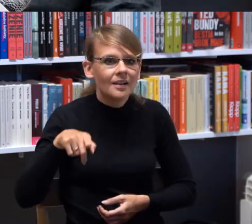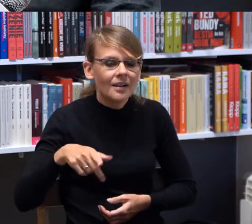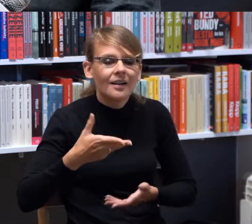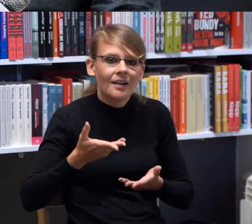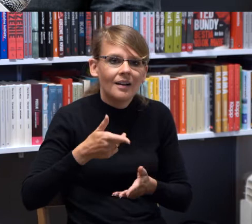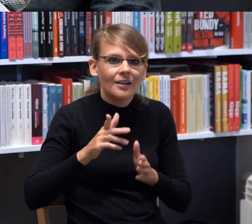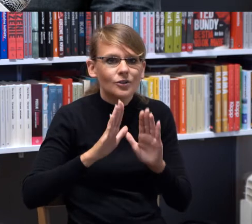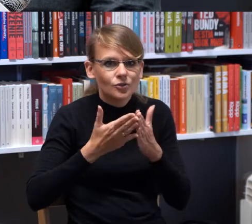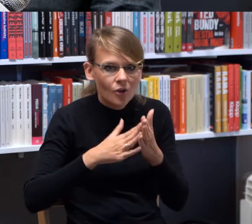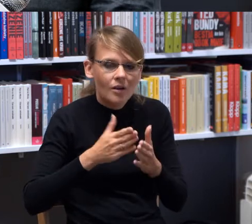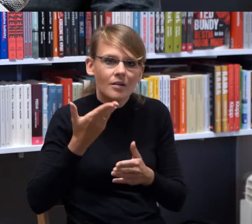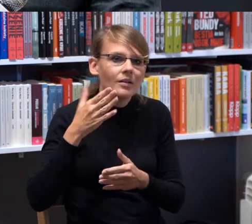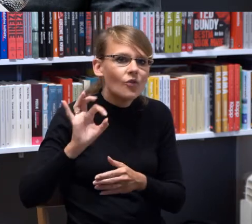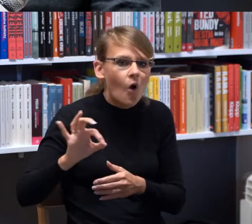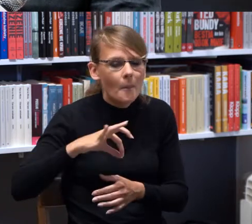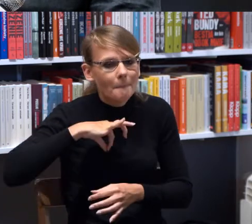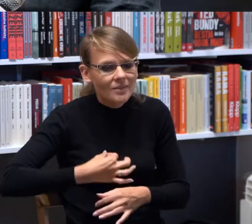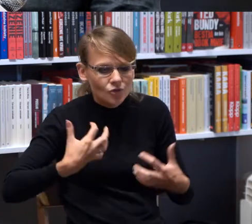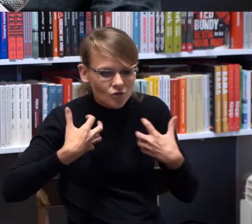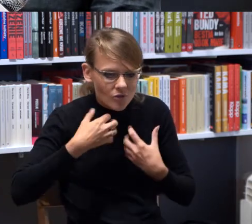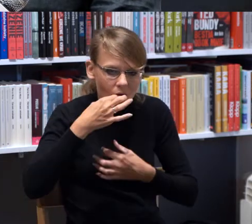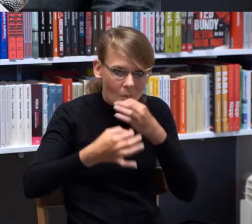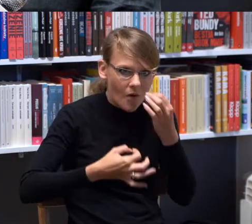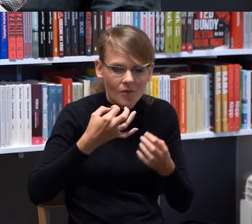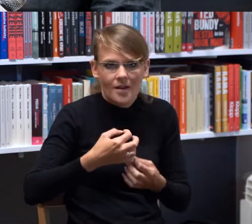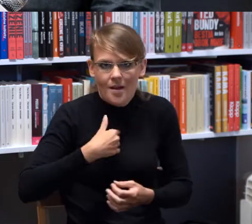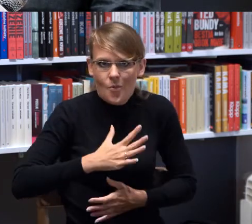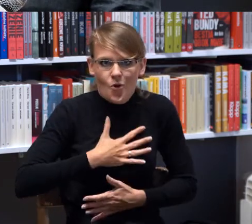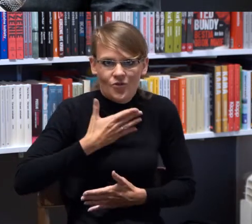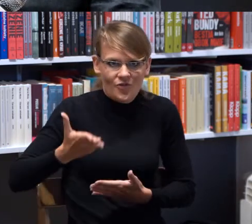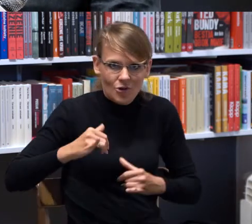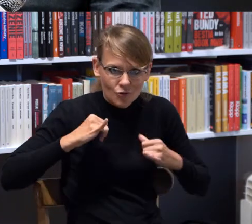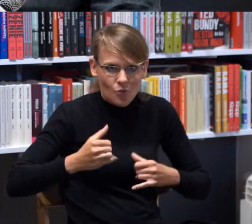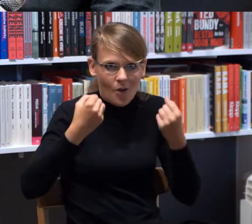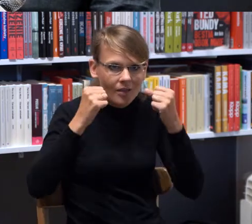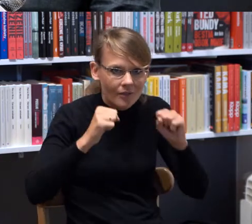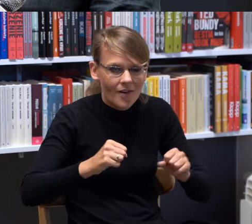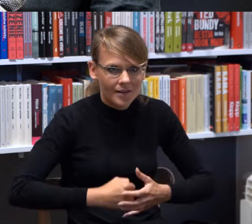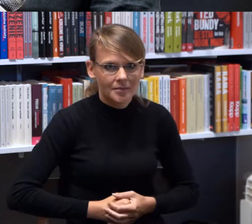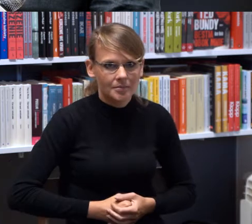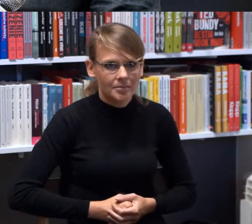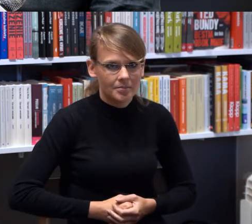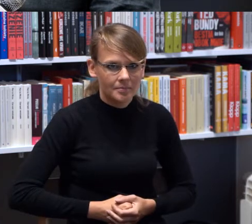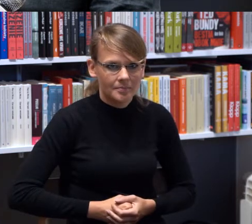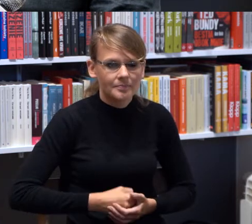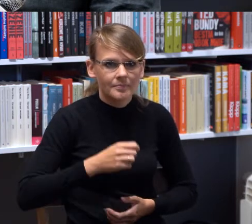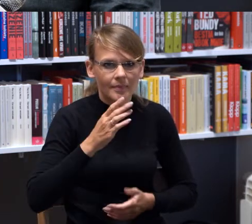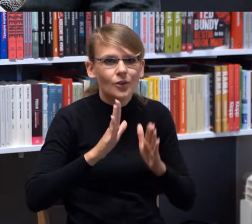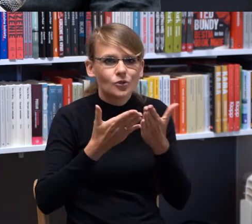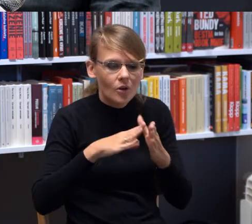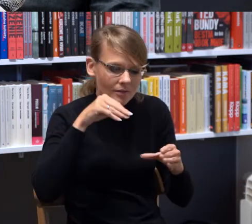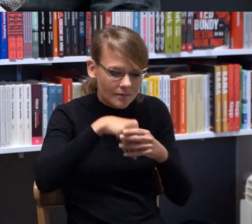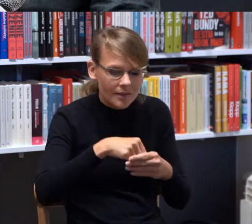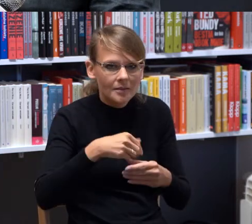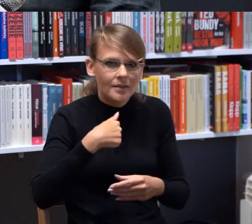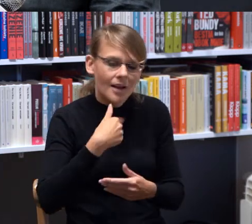Chociaż książka i tak jest intymna. Podziwiam Pani siłę i odwagę. Ja szukałam tej książce, tak